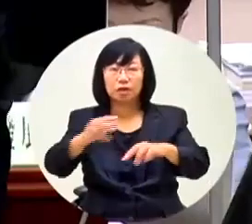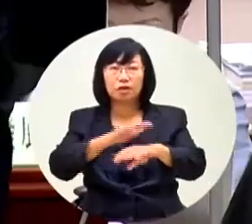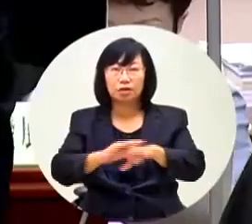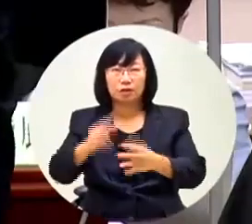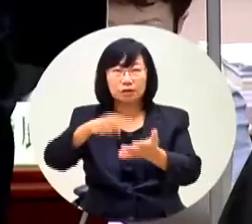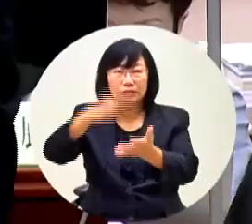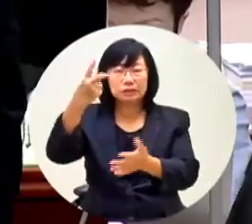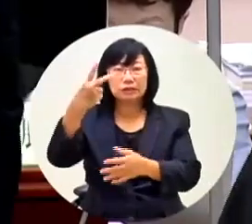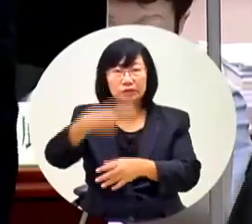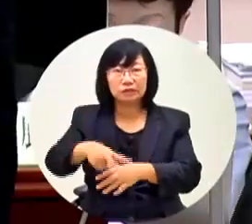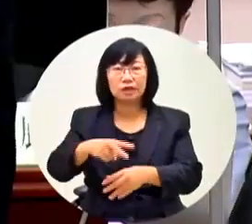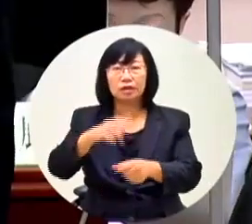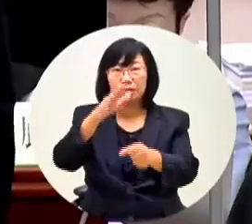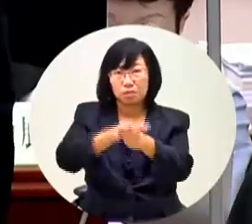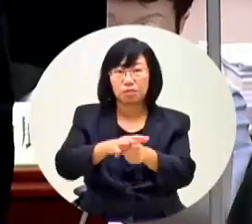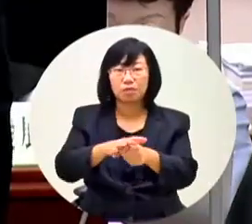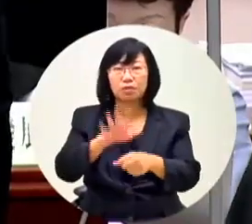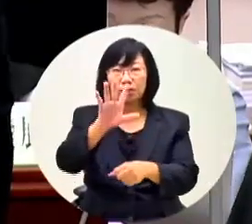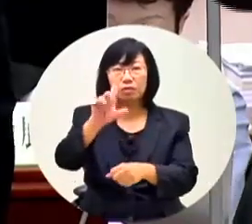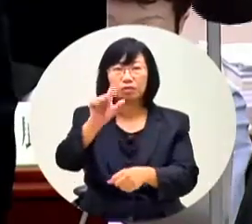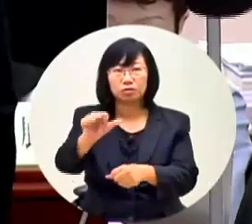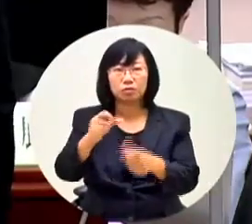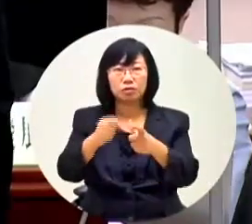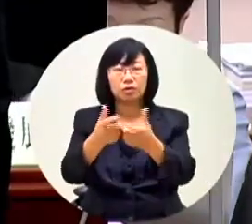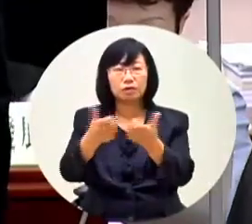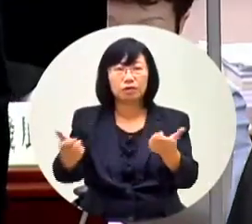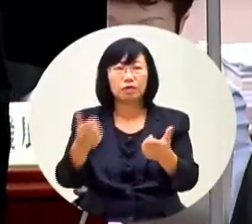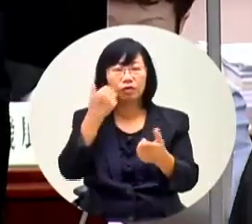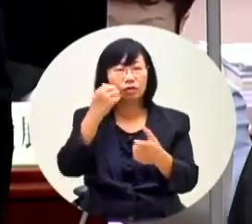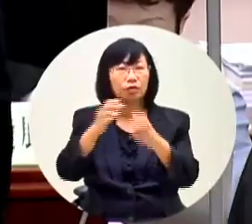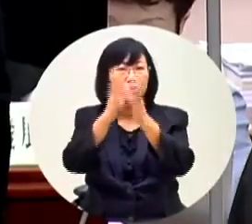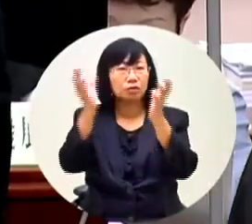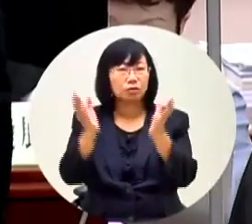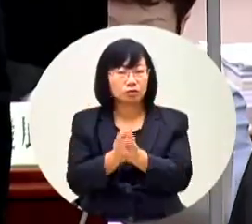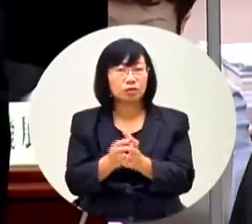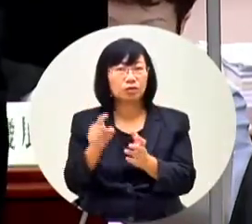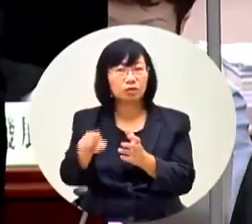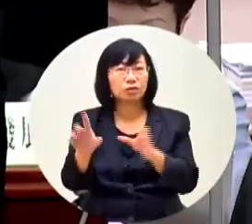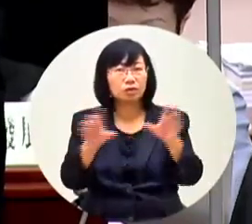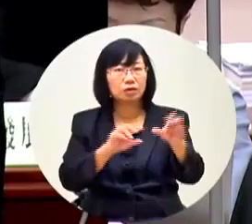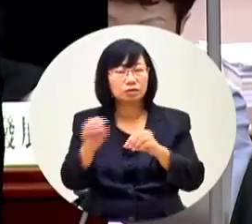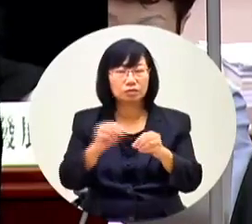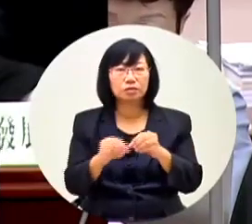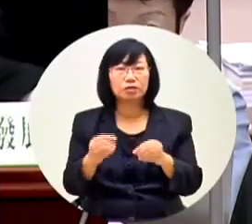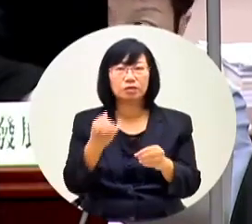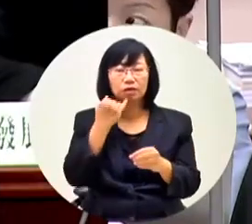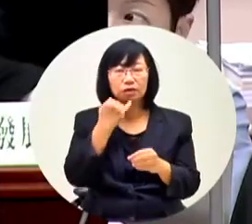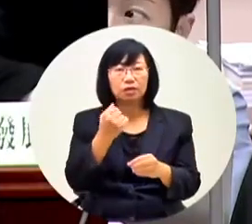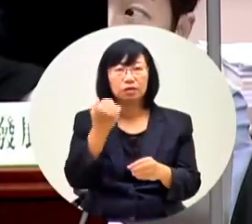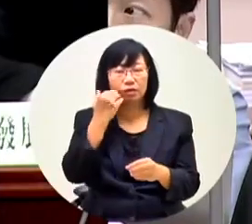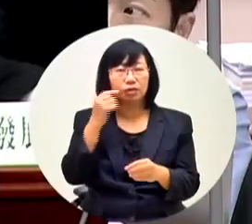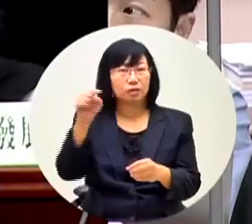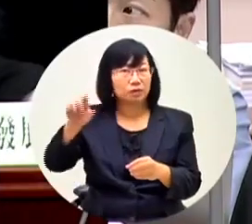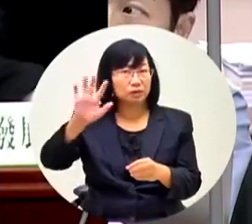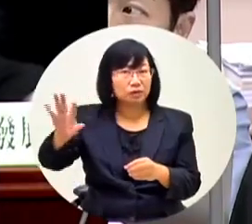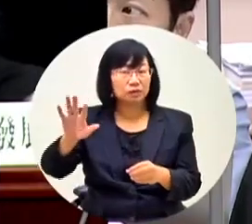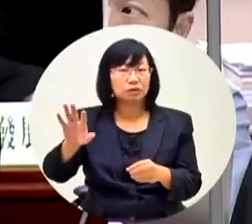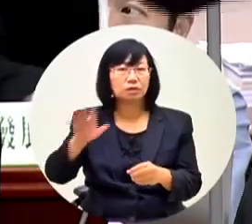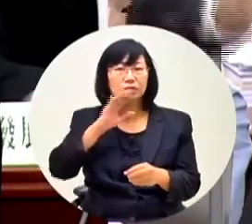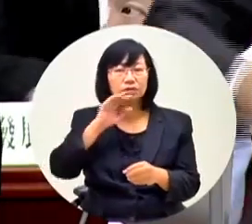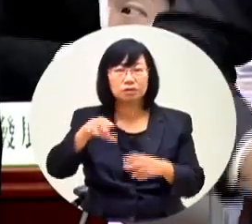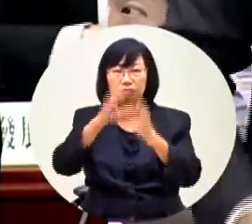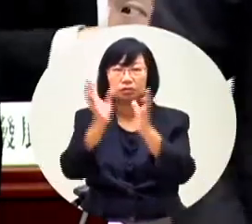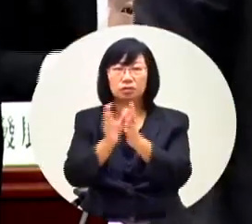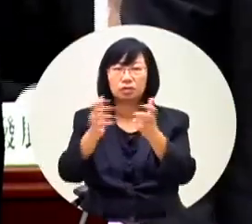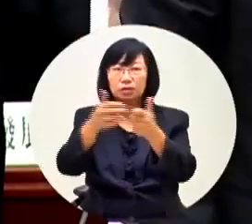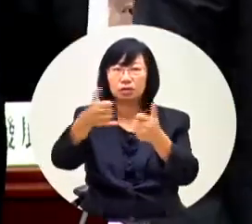铺15公分。如果调出所有的这一个部分，黄议员，如果当天我们所有议员去，说实在，我